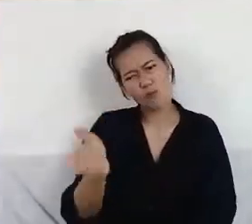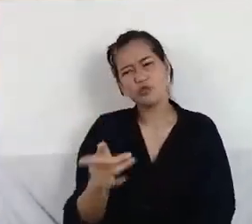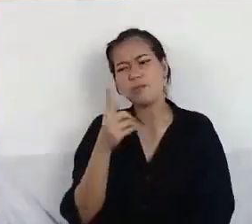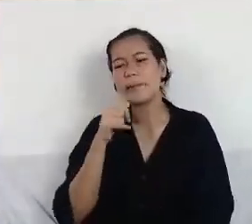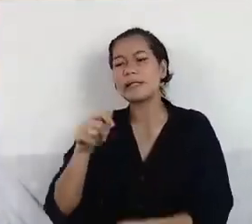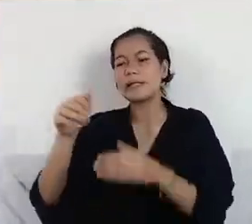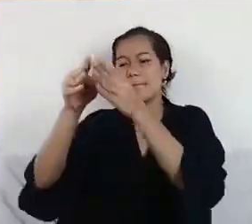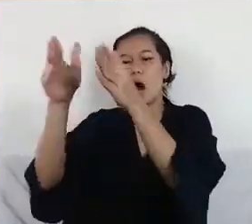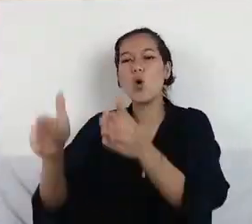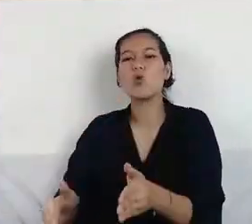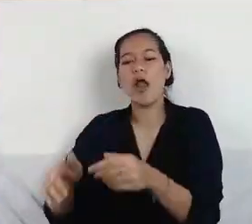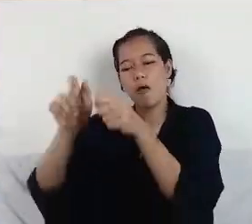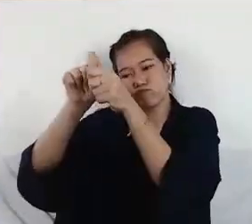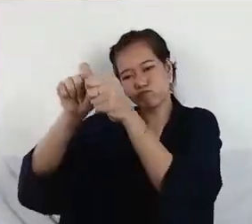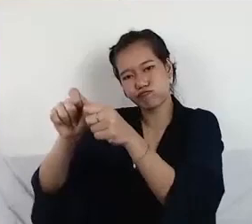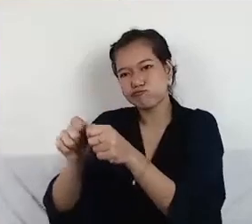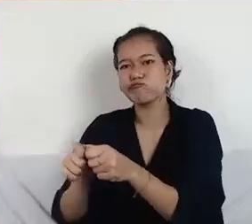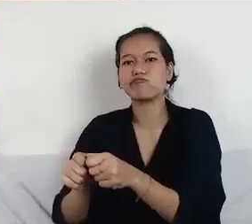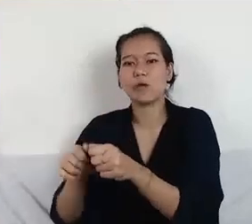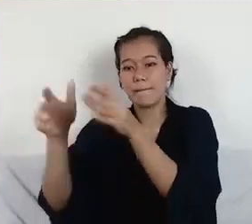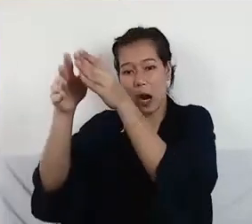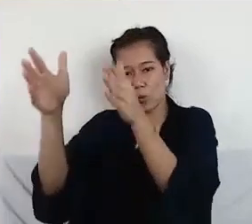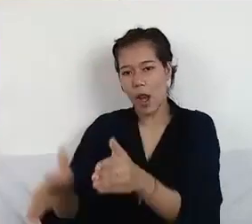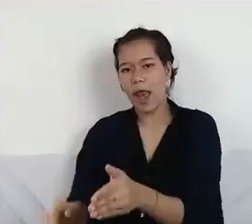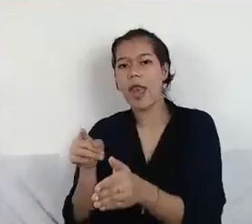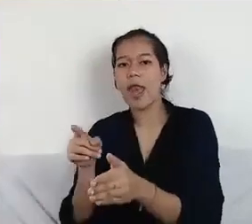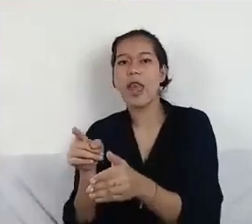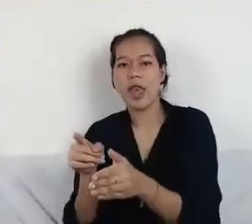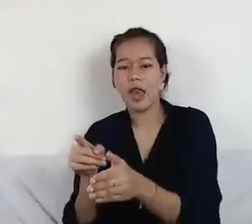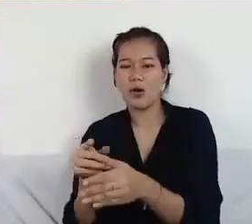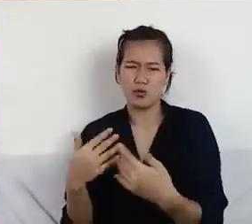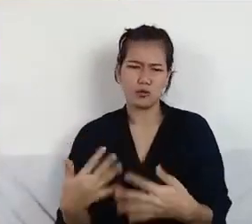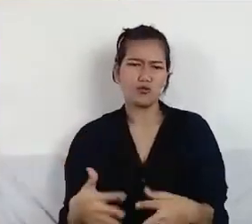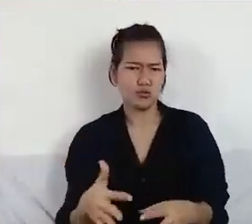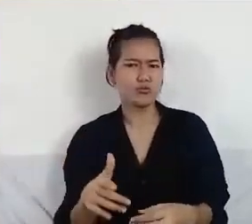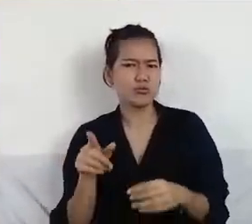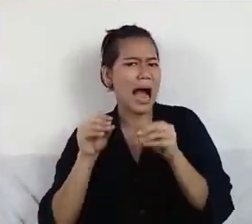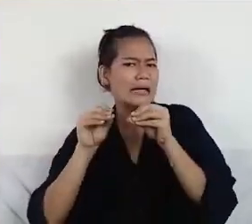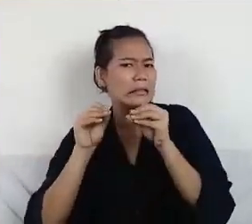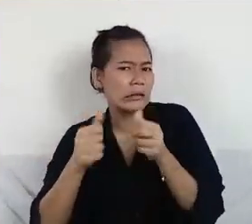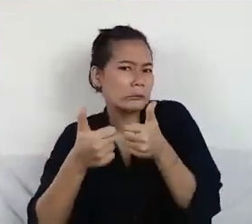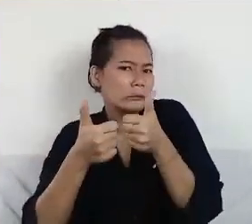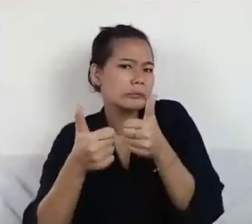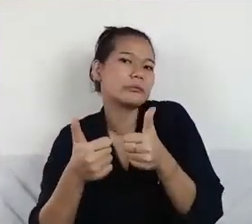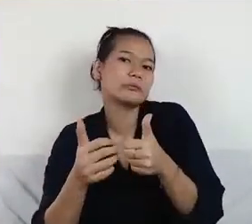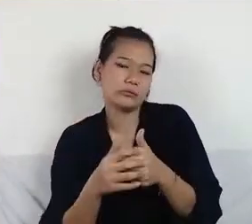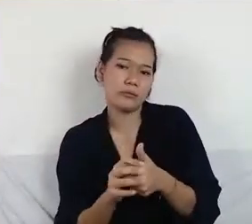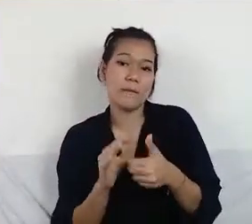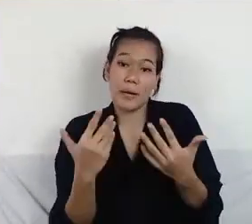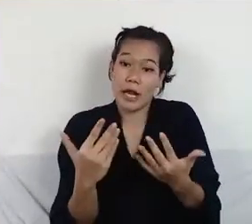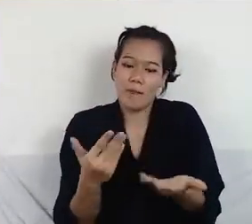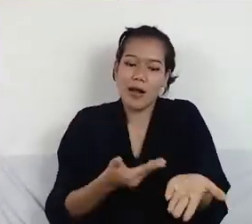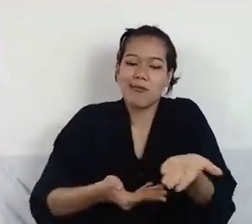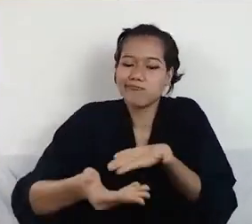bangunan, gitu kan? Ini indah, saudaraku, ya. Untuk saling